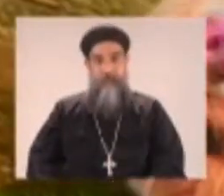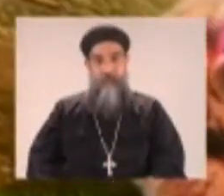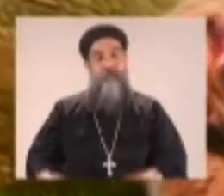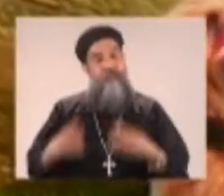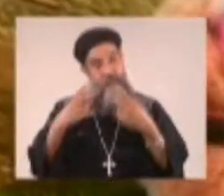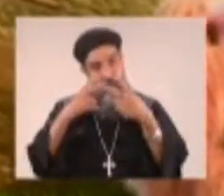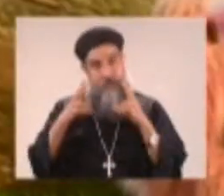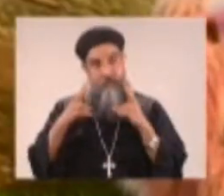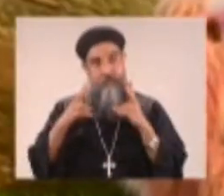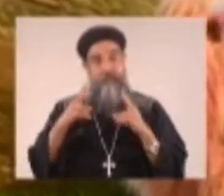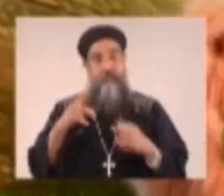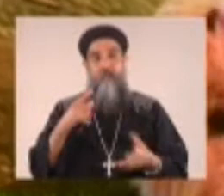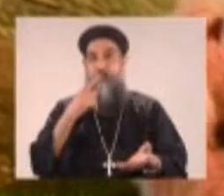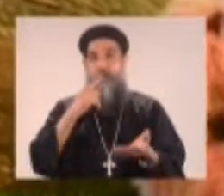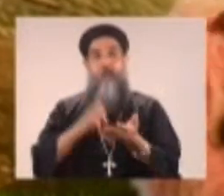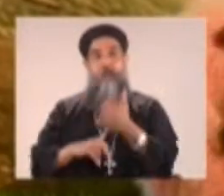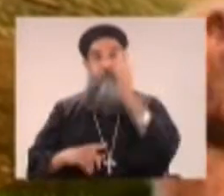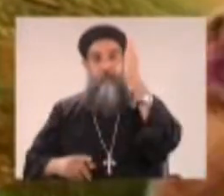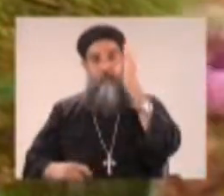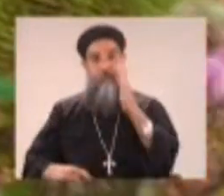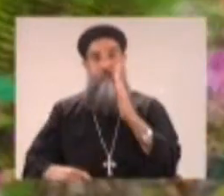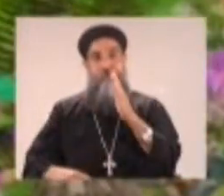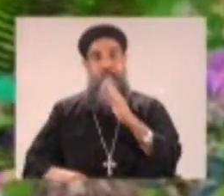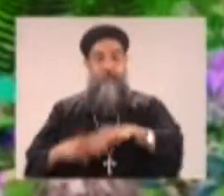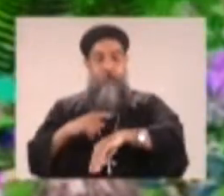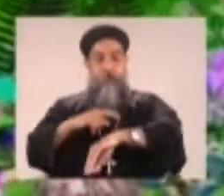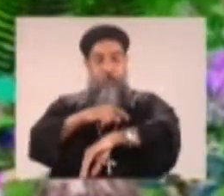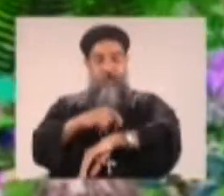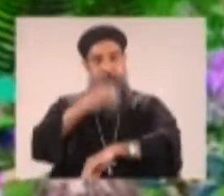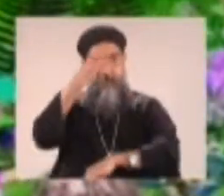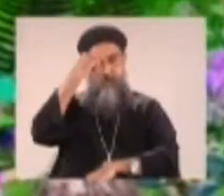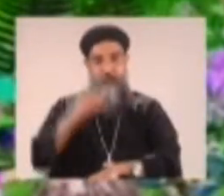حكاية، انا بحب الحكايات قوي.